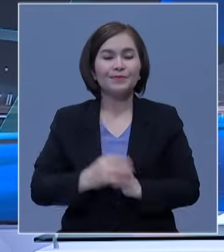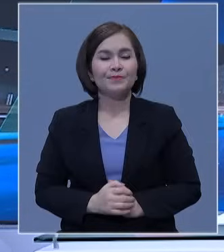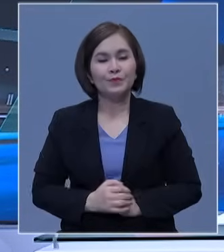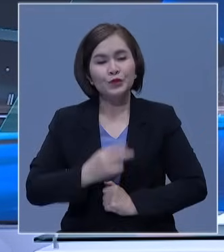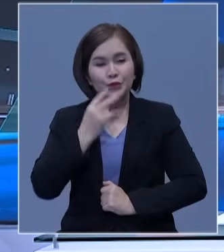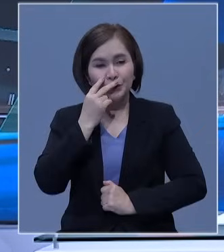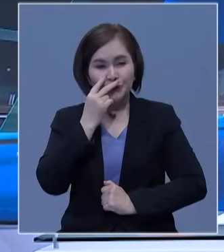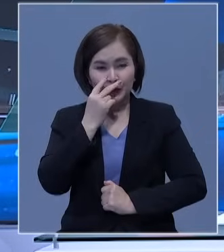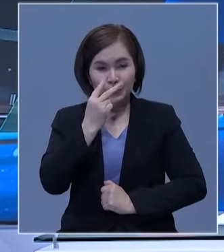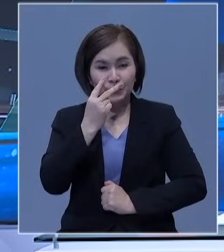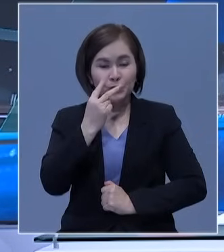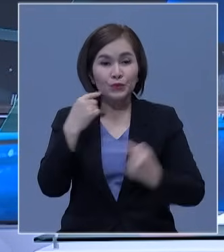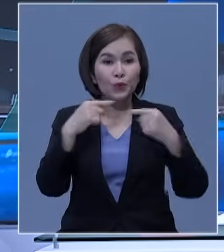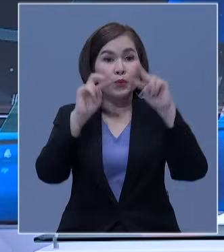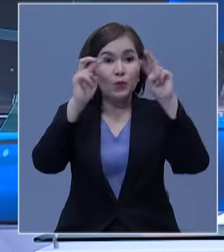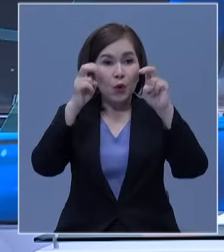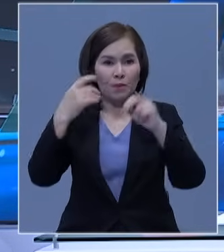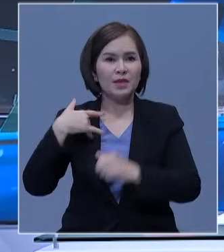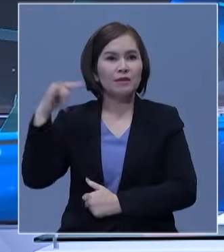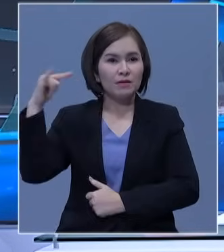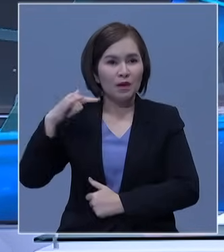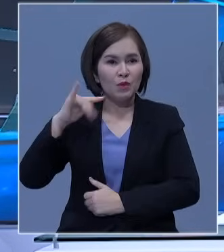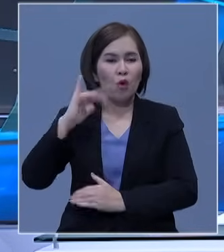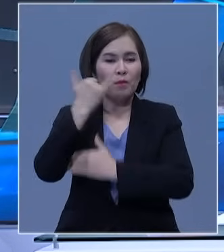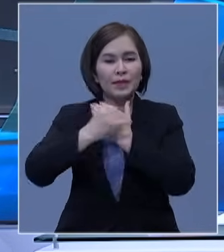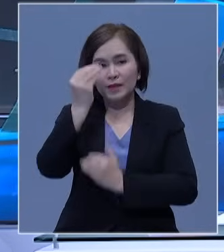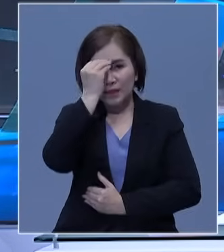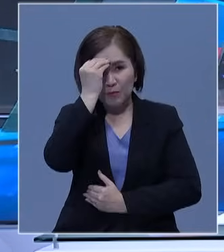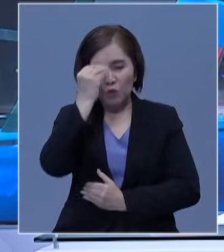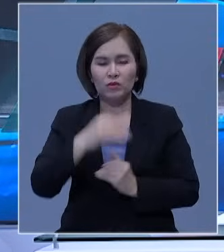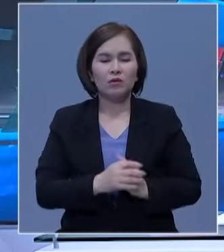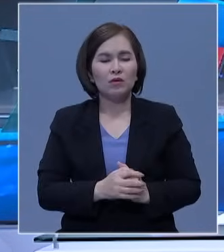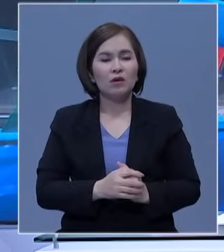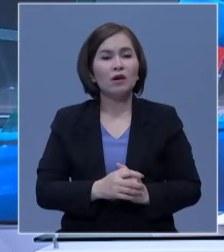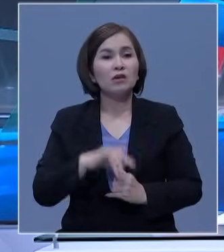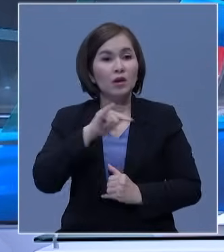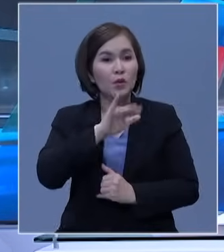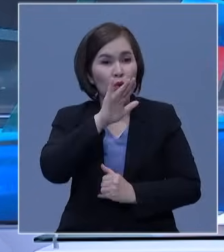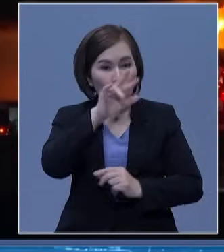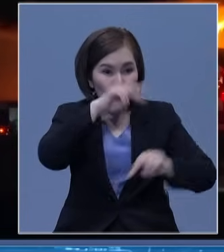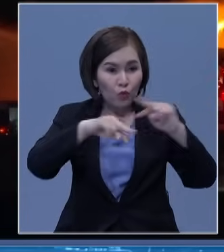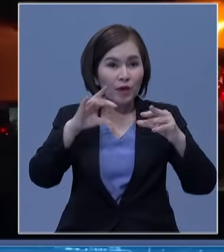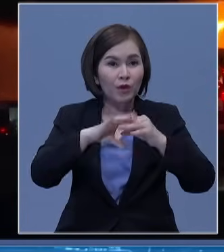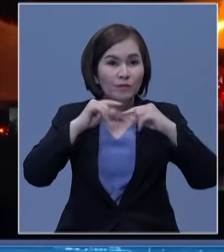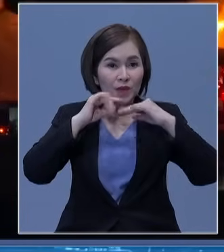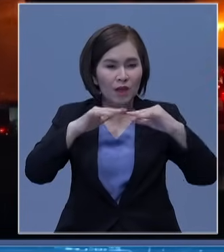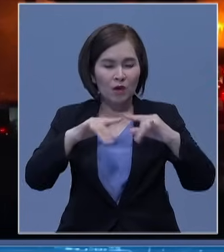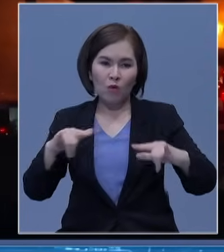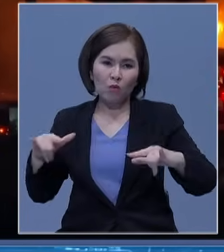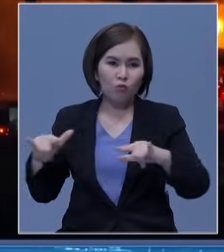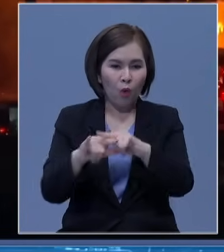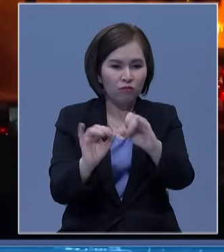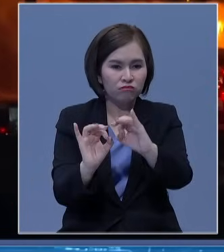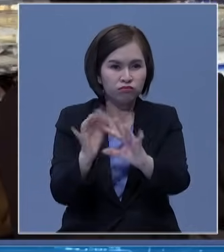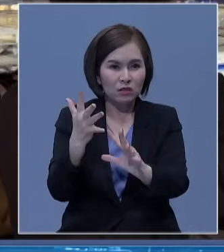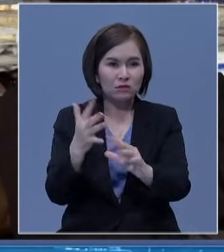ไปดูเหตุการณ์ที่เครื่องบิน Japan Airlines นะครับไปเฉี่ยวชนกับเครื่องบินของหน่วยยามชายฝั่งแล้วเกิดไฟลุกท่วมนี่เป็นภาพ